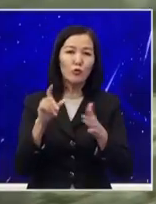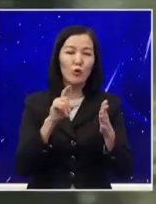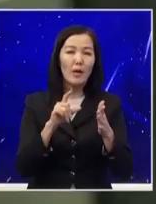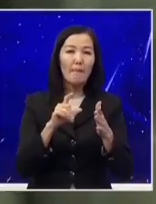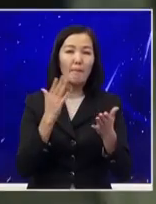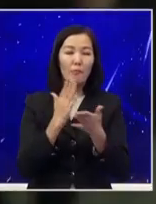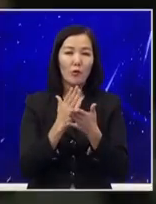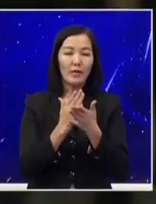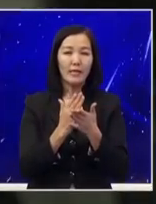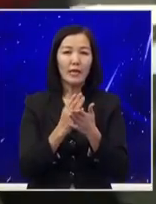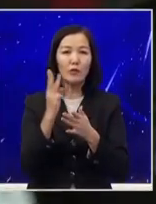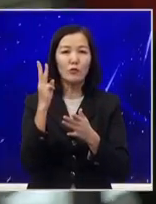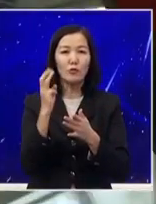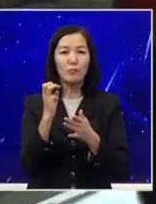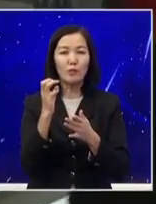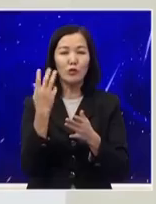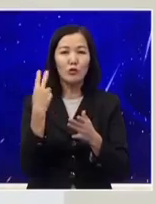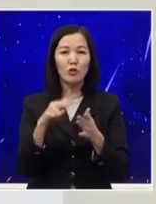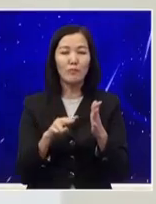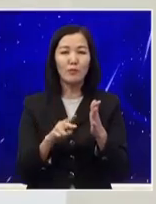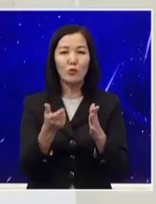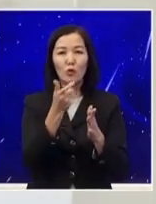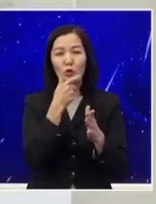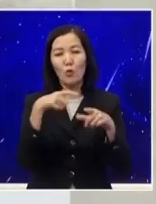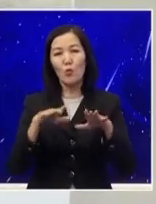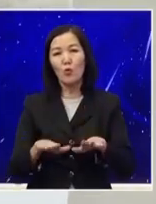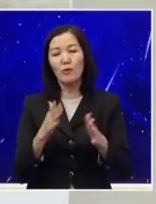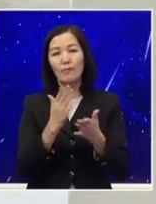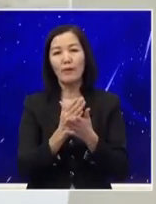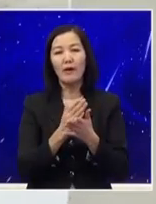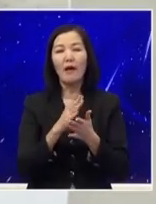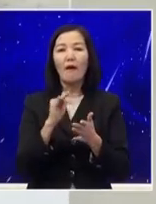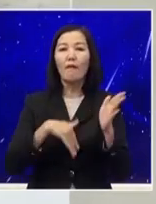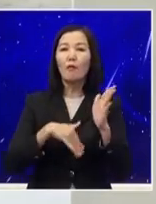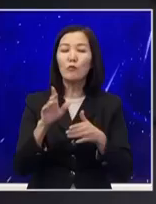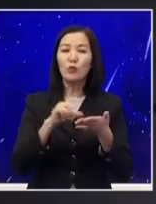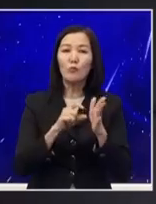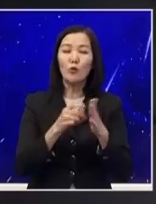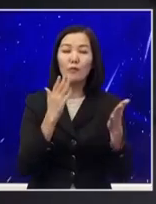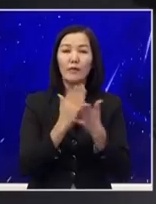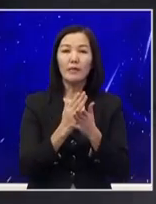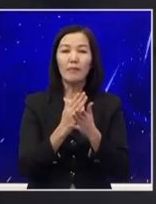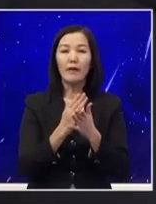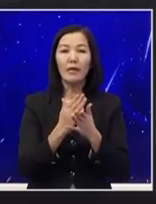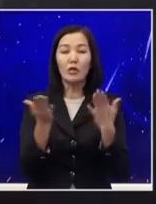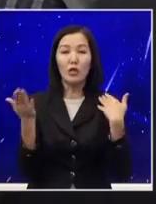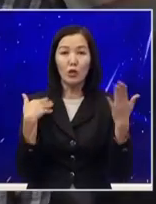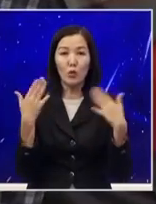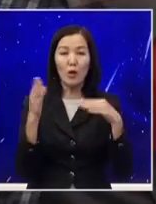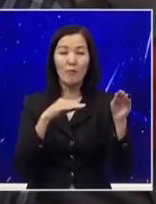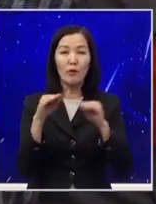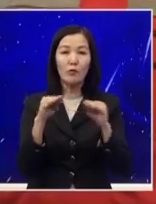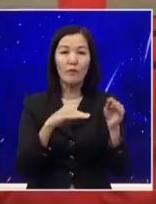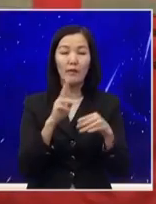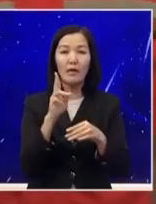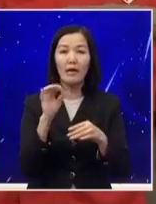қатарлы 570 орындық көрермен залы бар. ВИП бөлігі де ескерілген. Жаттығу құрылғылары да келіпті. Бұйыртса қазанда